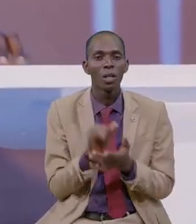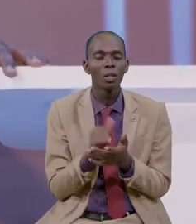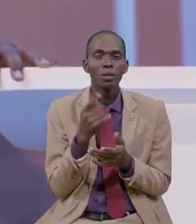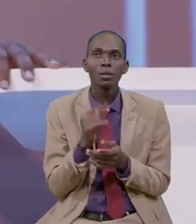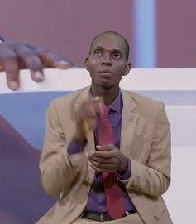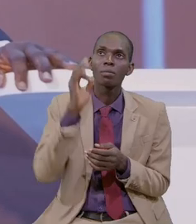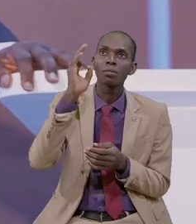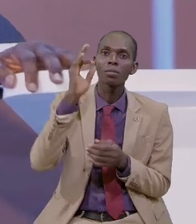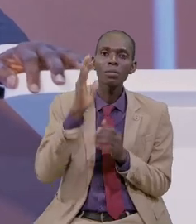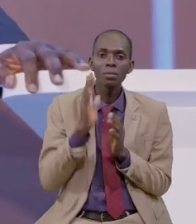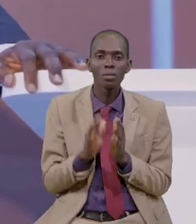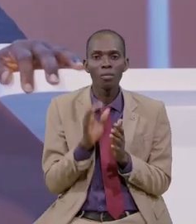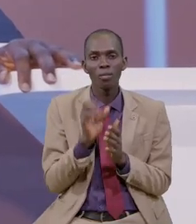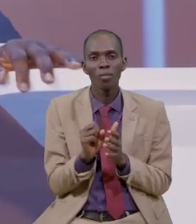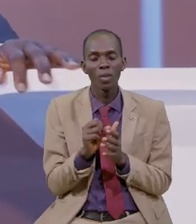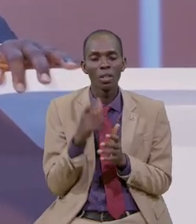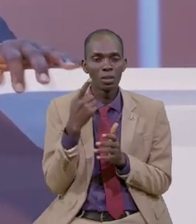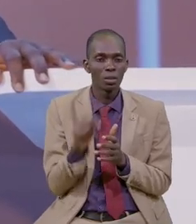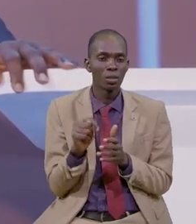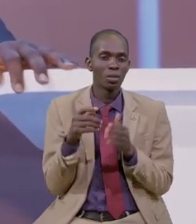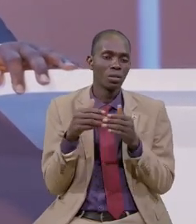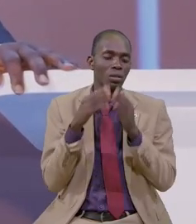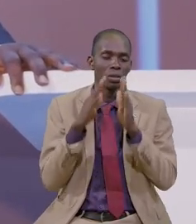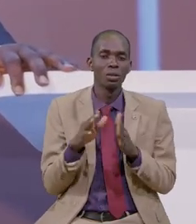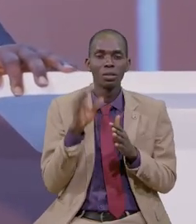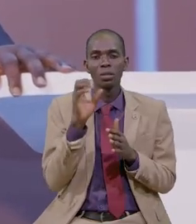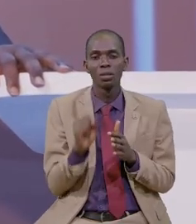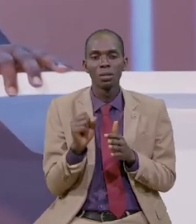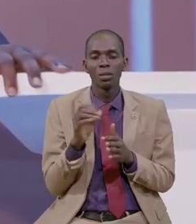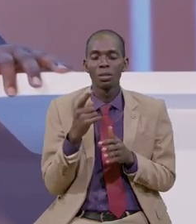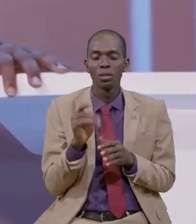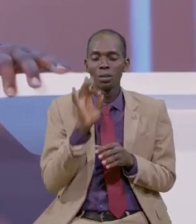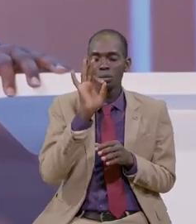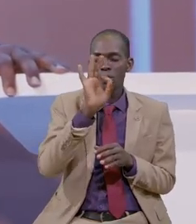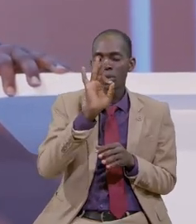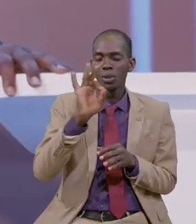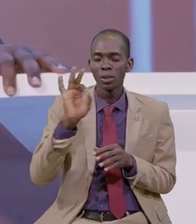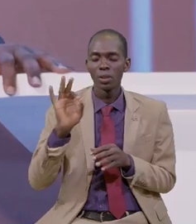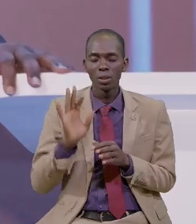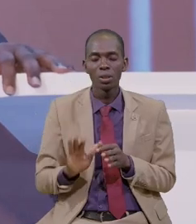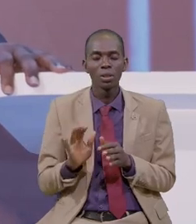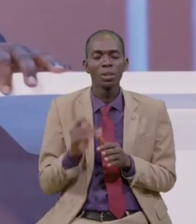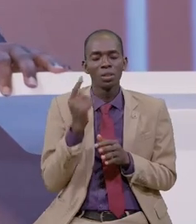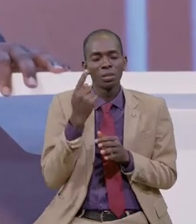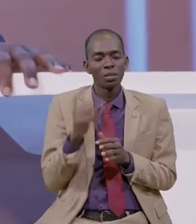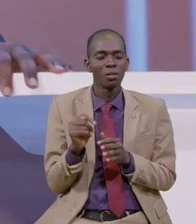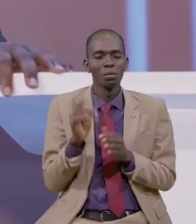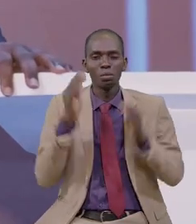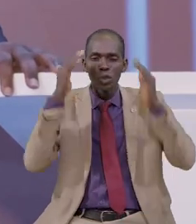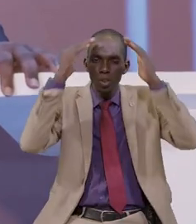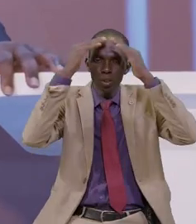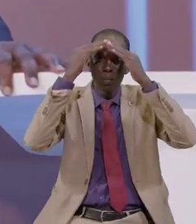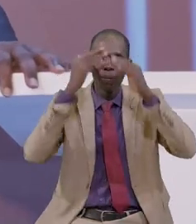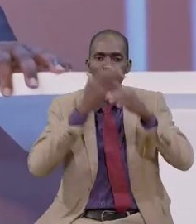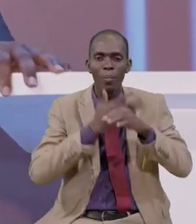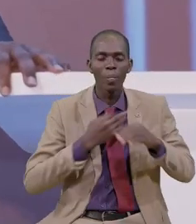dont les ministres, les pasteurs, les prédicateurs, les évêques